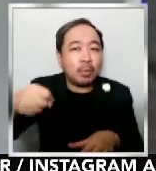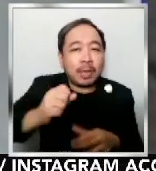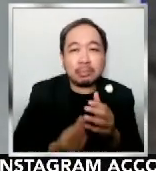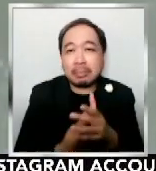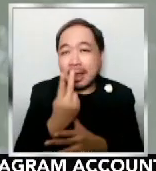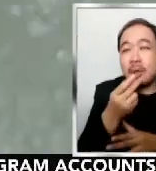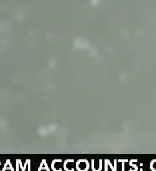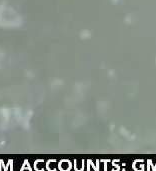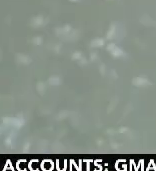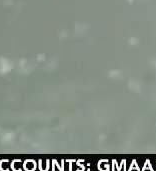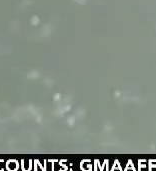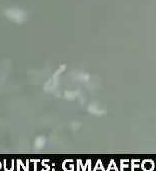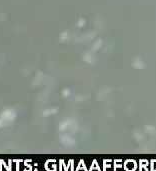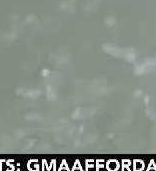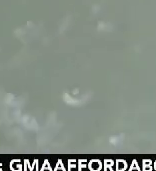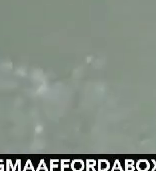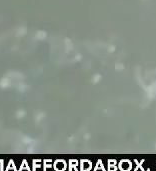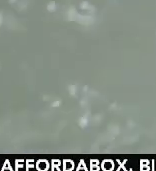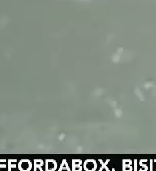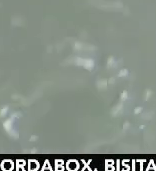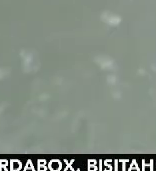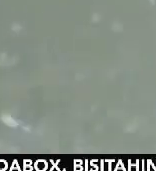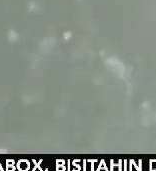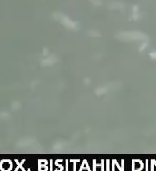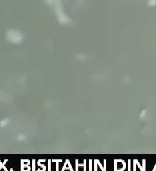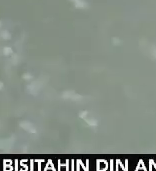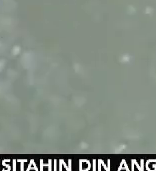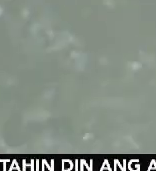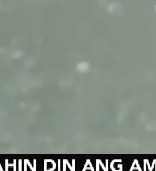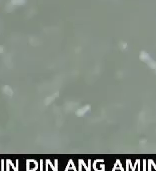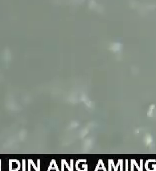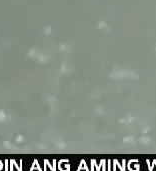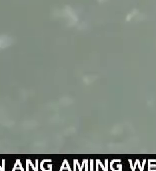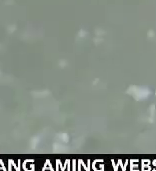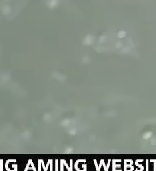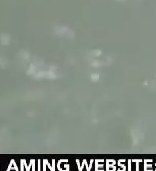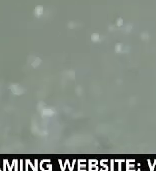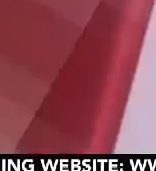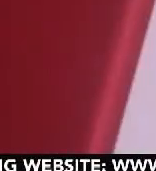Vendanyo Umali ng Super Radio DZBB, nakatutok 24 oras.